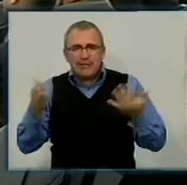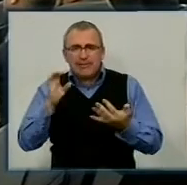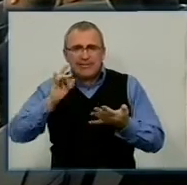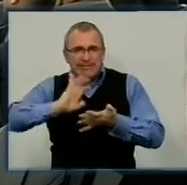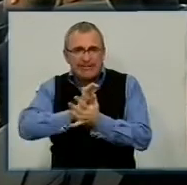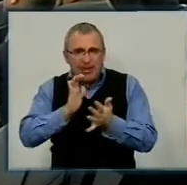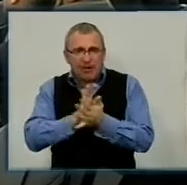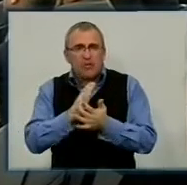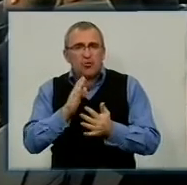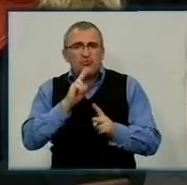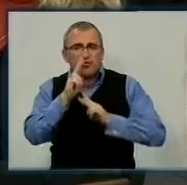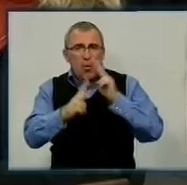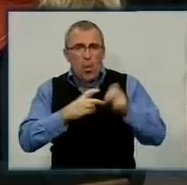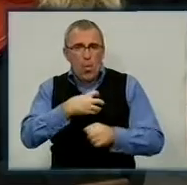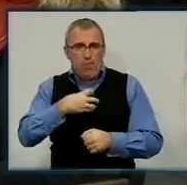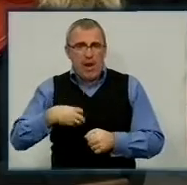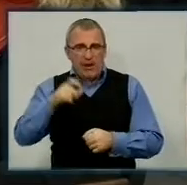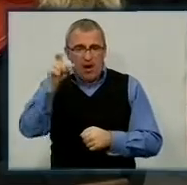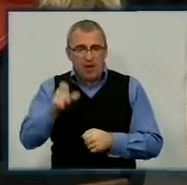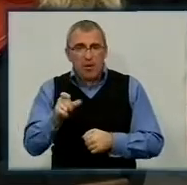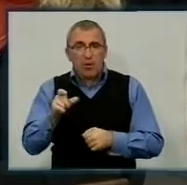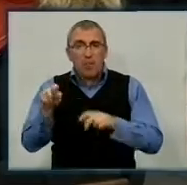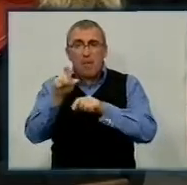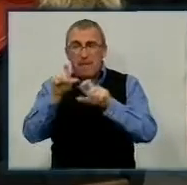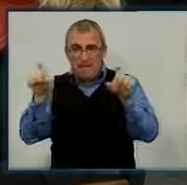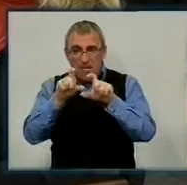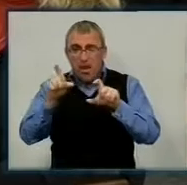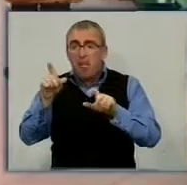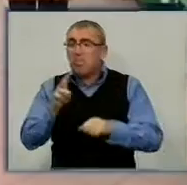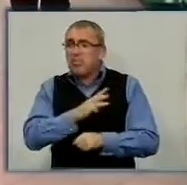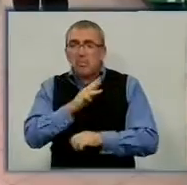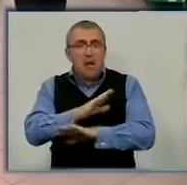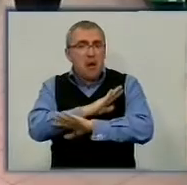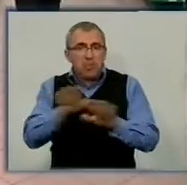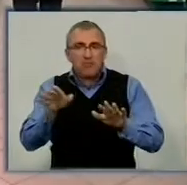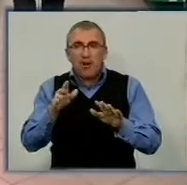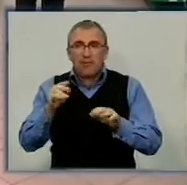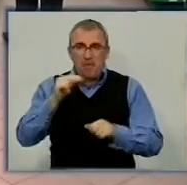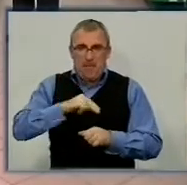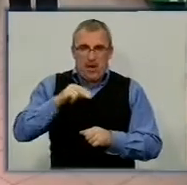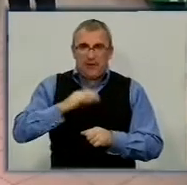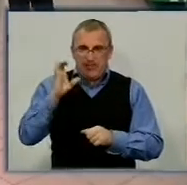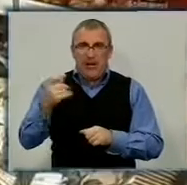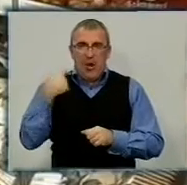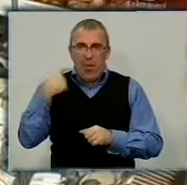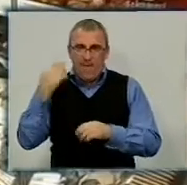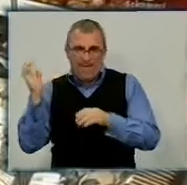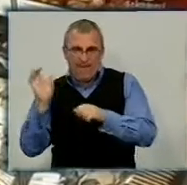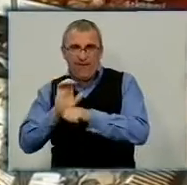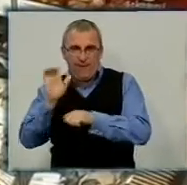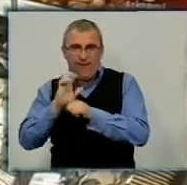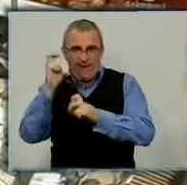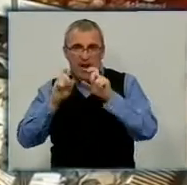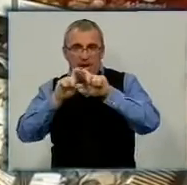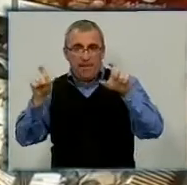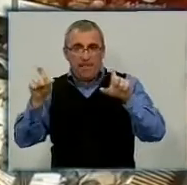поскаржився губернатору на те що супермаркети на території області не бажають співпрацювати з кіровоградськими виробниками налагодити співпрацю